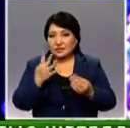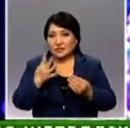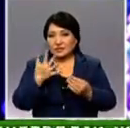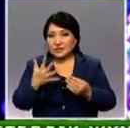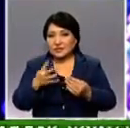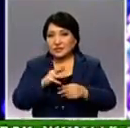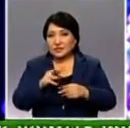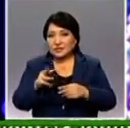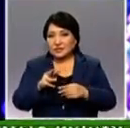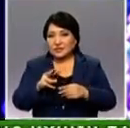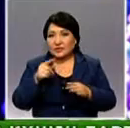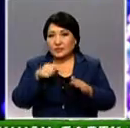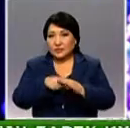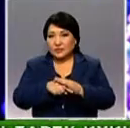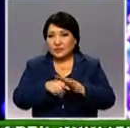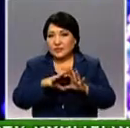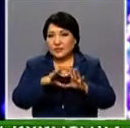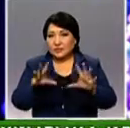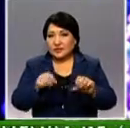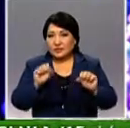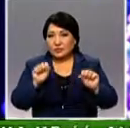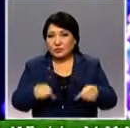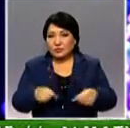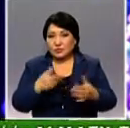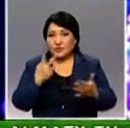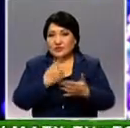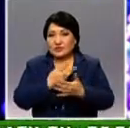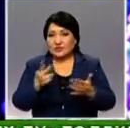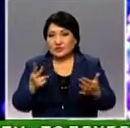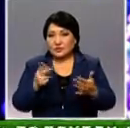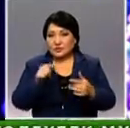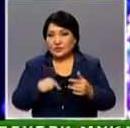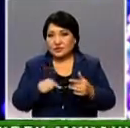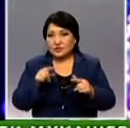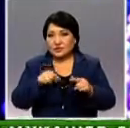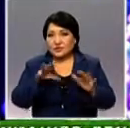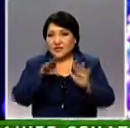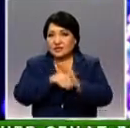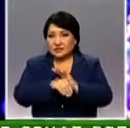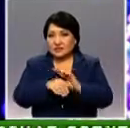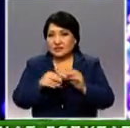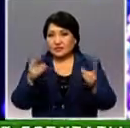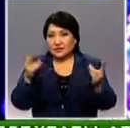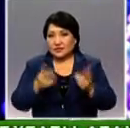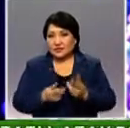минуттың көлемінде сен барлық мүмкіншілігіңді көрсетіп, соның ішіне сыйғызуың